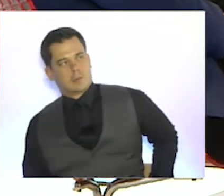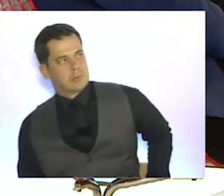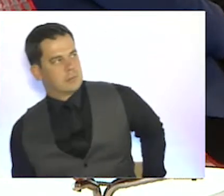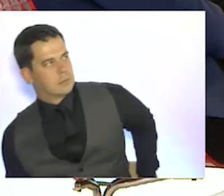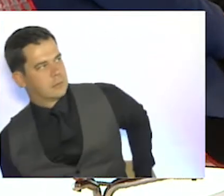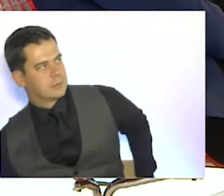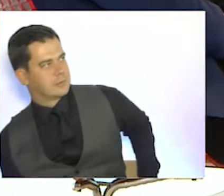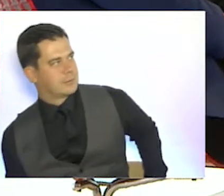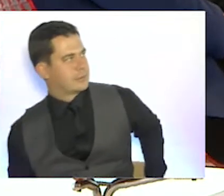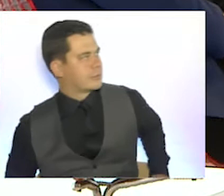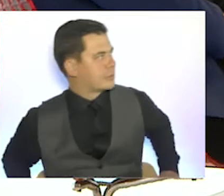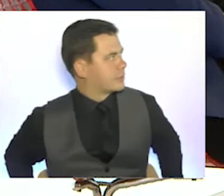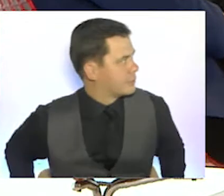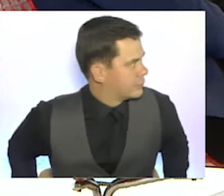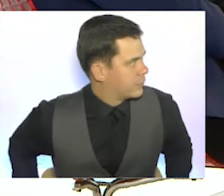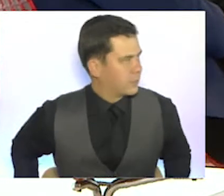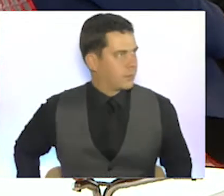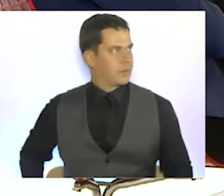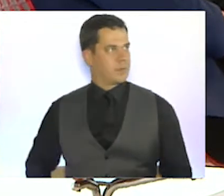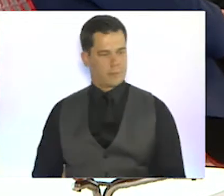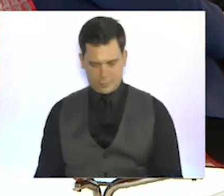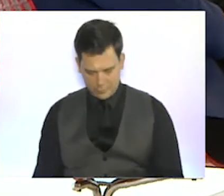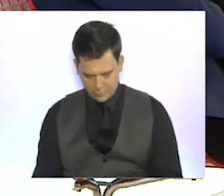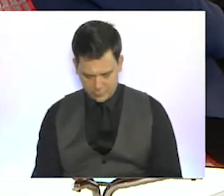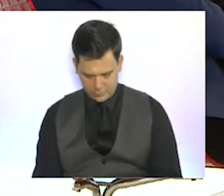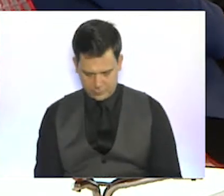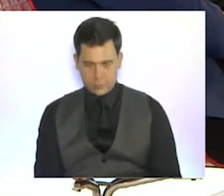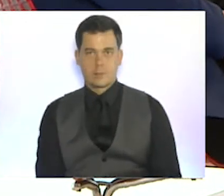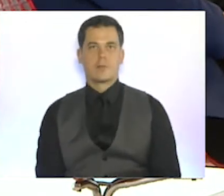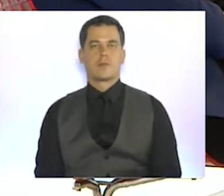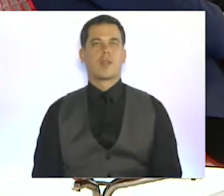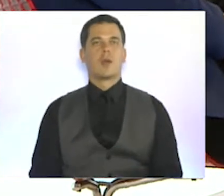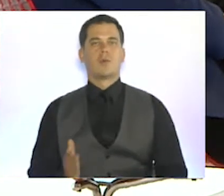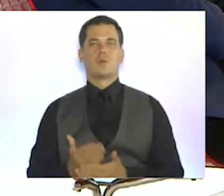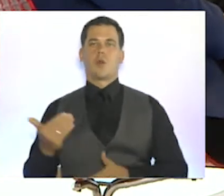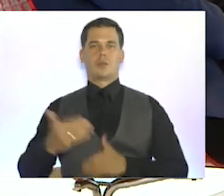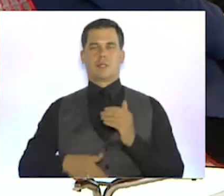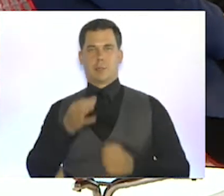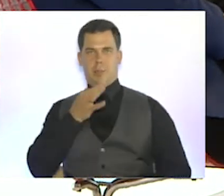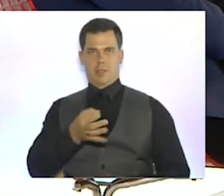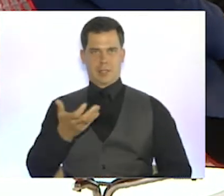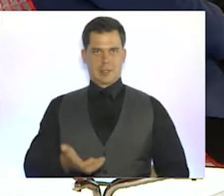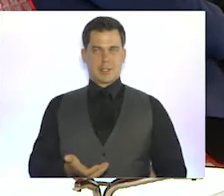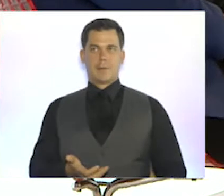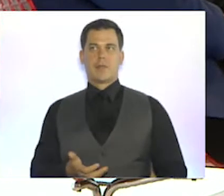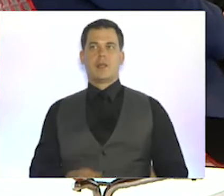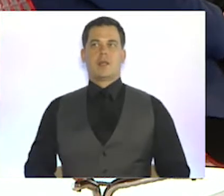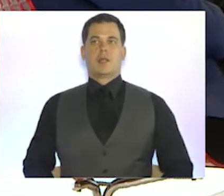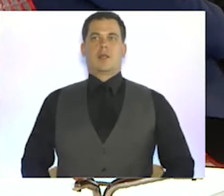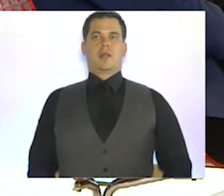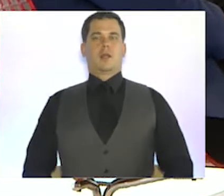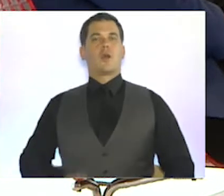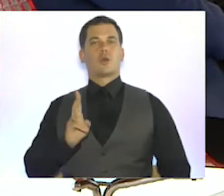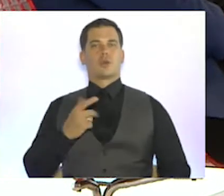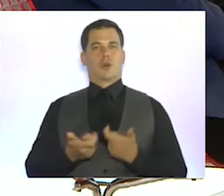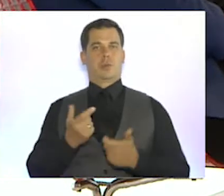horyzoncie. Nie widzę, więc pozwolę sobie sam zadać pytanie. Ostatnie takie. Czy do Państwa, którzy działają w obszarze